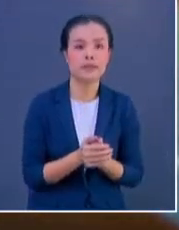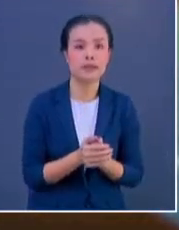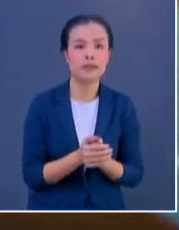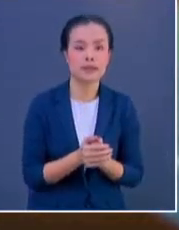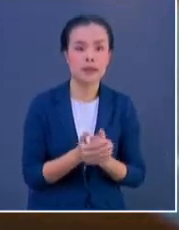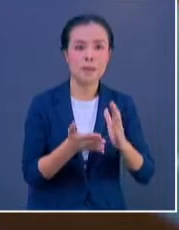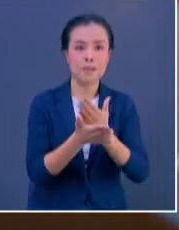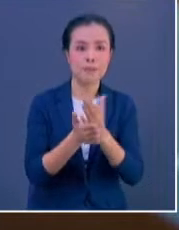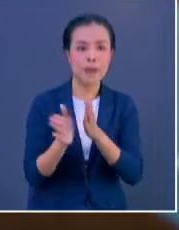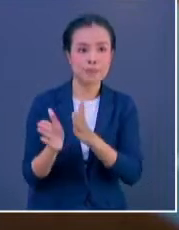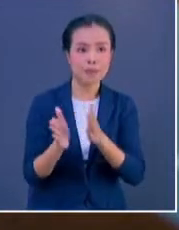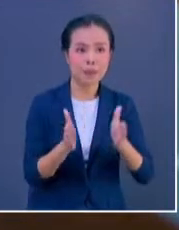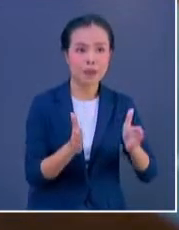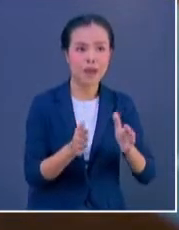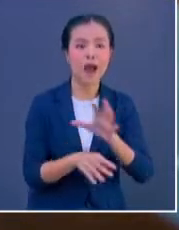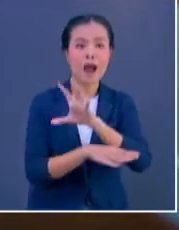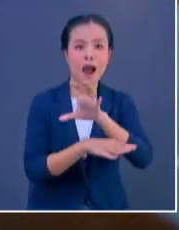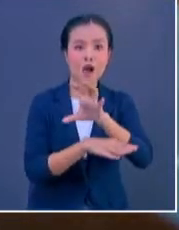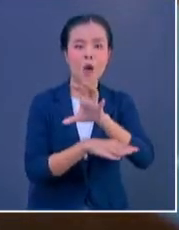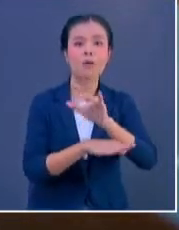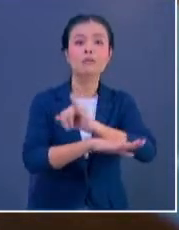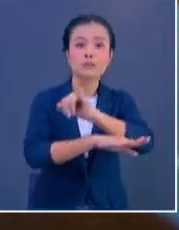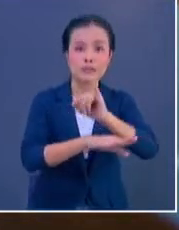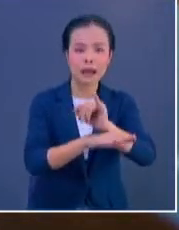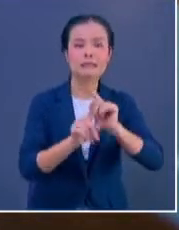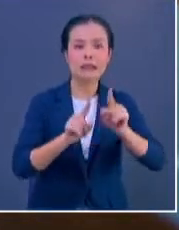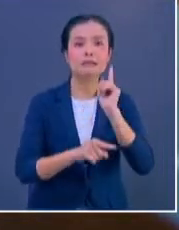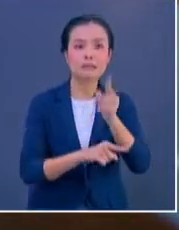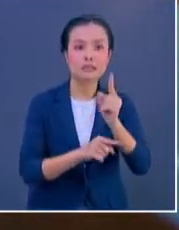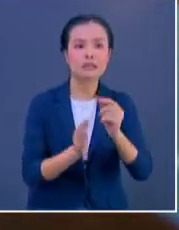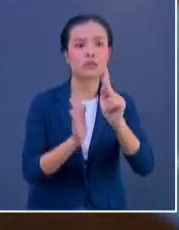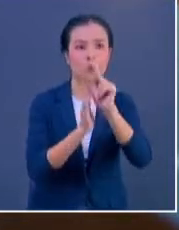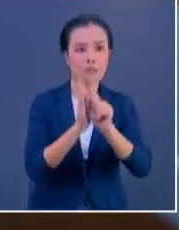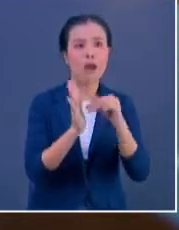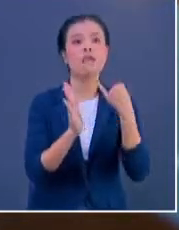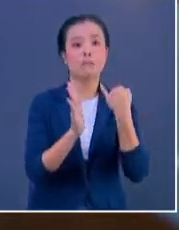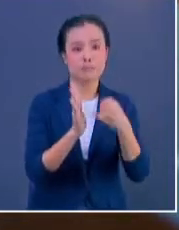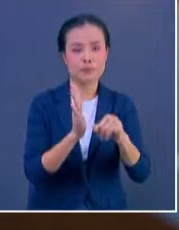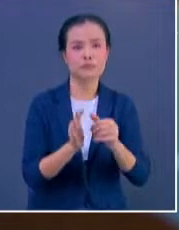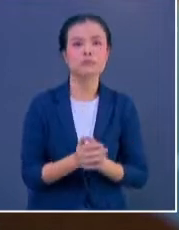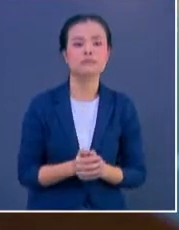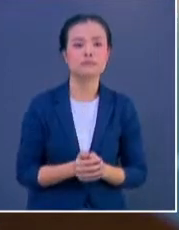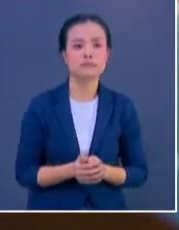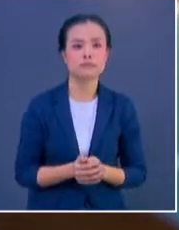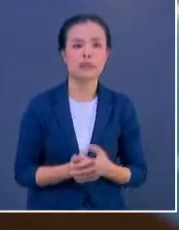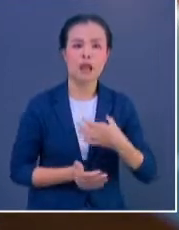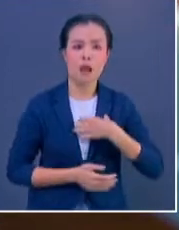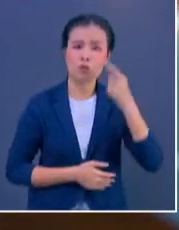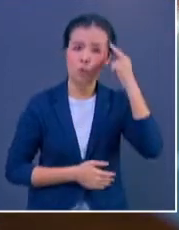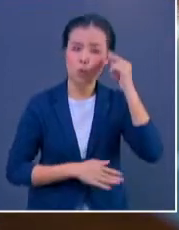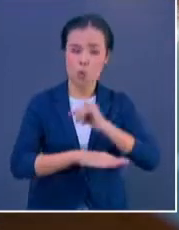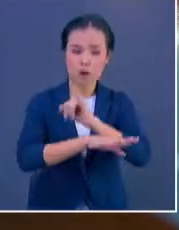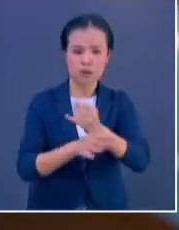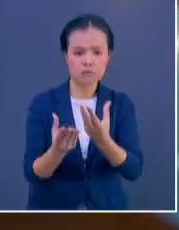ไว้แปลงนึงประมาณสักไม่เกิน500ไร่อะไรเงี้ยเนี่ยนะครับแต่จริงๆก็ยังผิดกฎหมายอยู่ดีครับนะการที่เราอยากจะรู้ว่าที่ดินตรงไหนเ